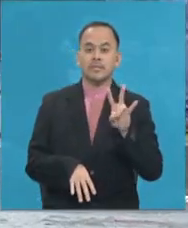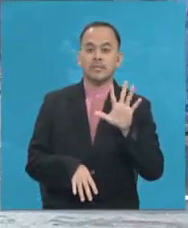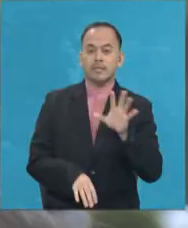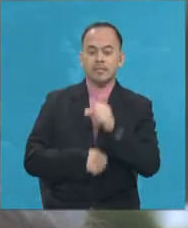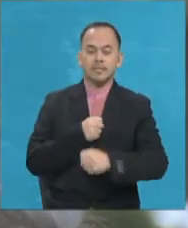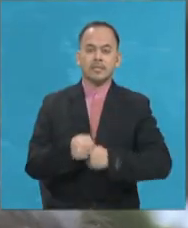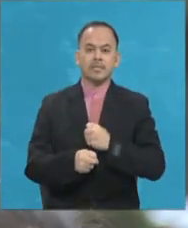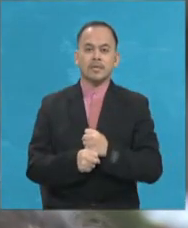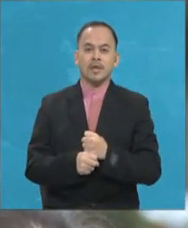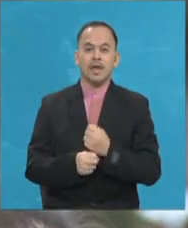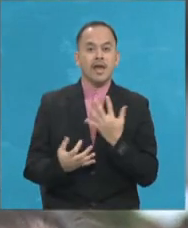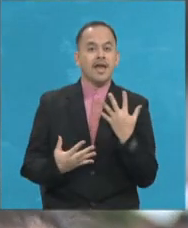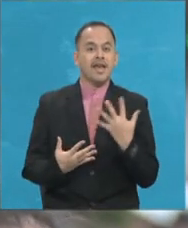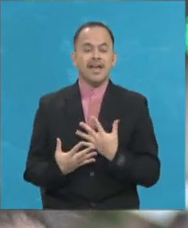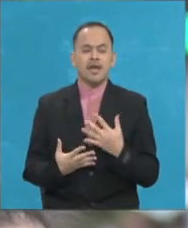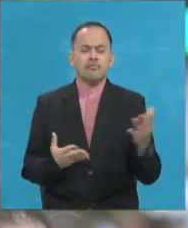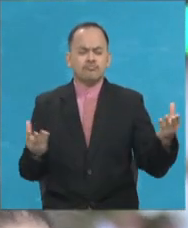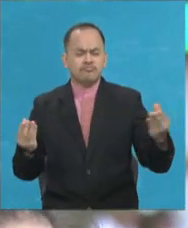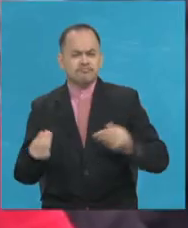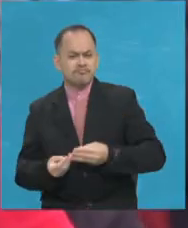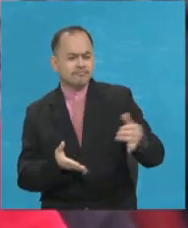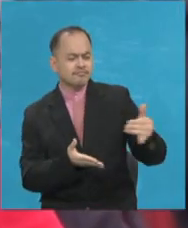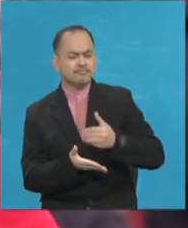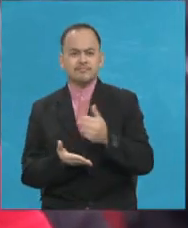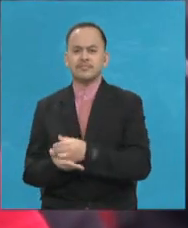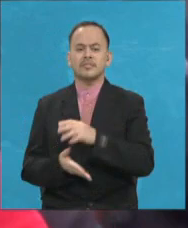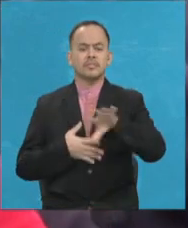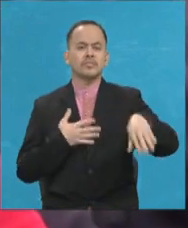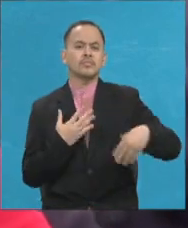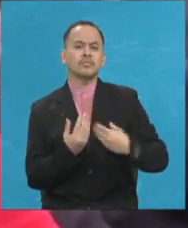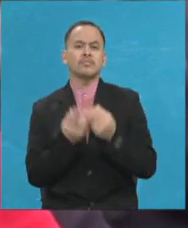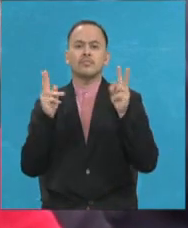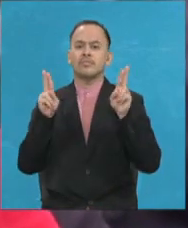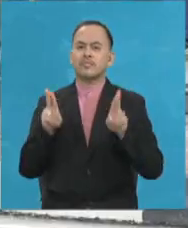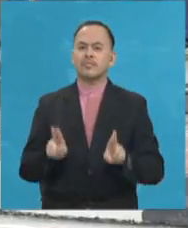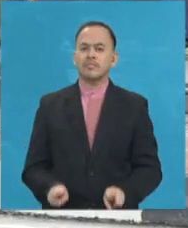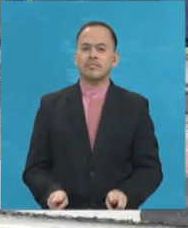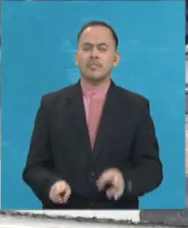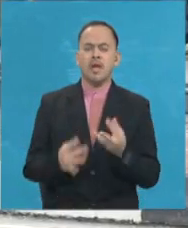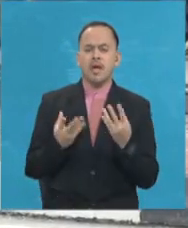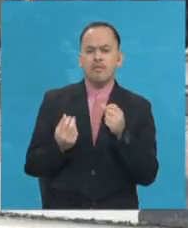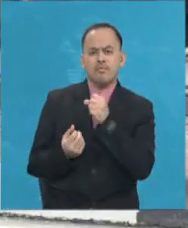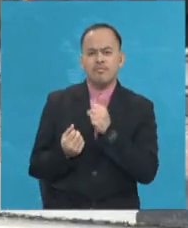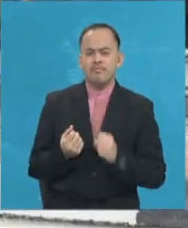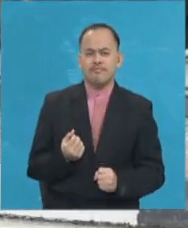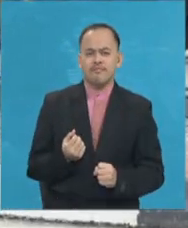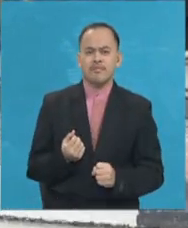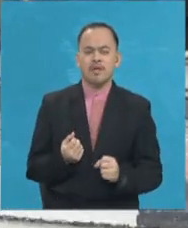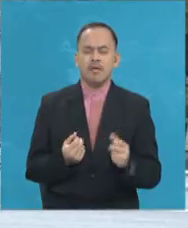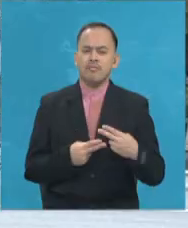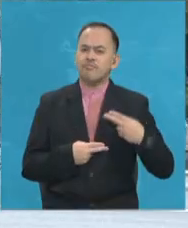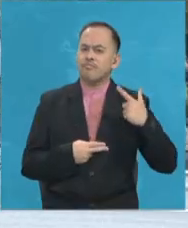berlangsung meriah dengan kehadiran segenap lapisan masyarakat dari berbagai peringkat umur yang mencerminkan ketaatan